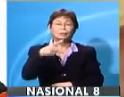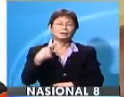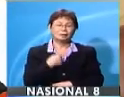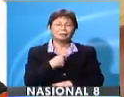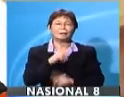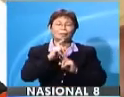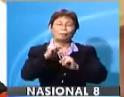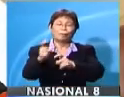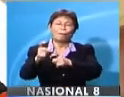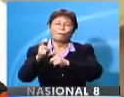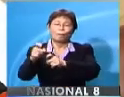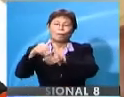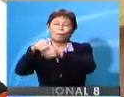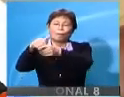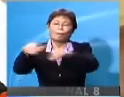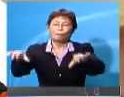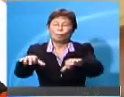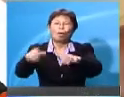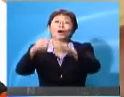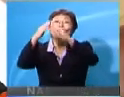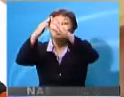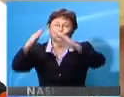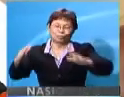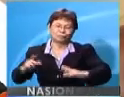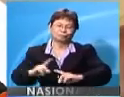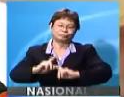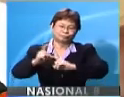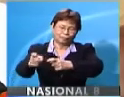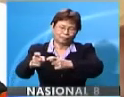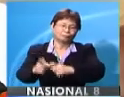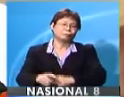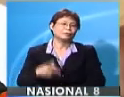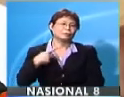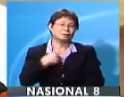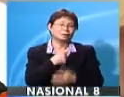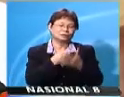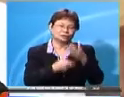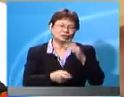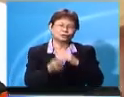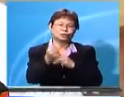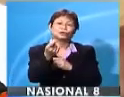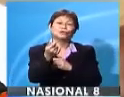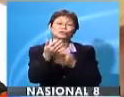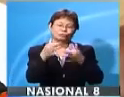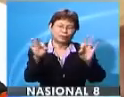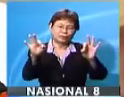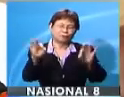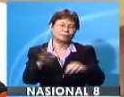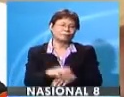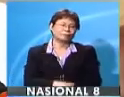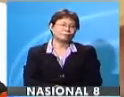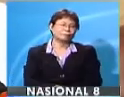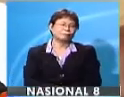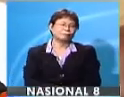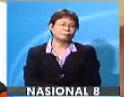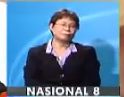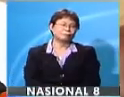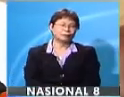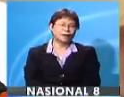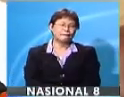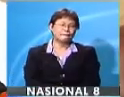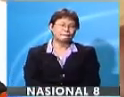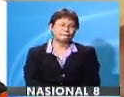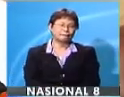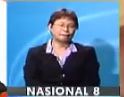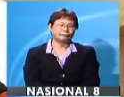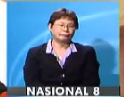insentif pada pemaju, ya. Antaranya minimum charge kita boleh kecualikan, ya. Itu salah satu daripadanya.